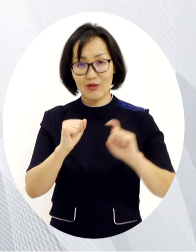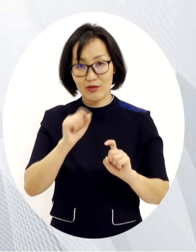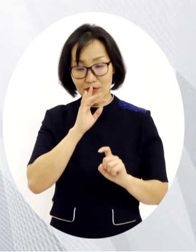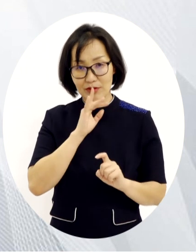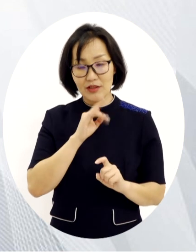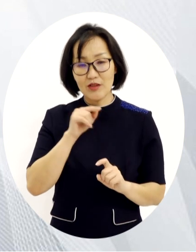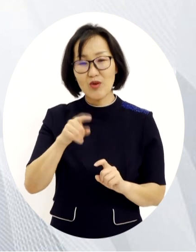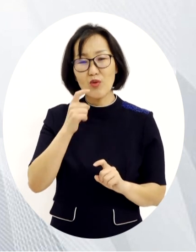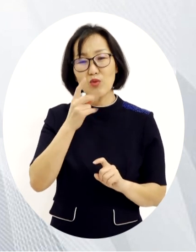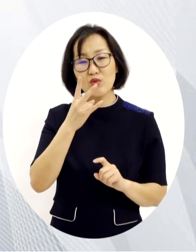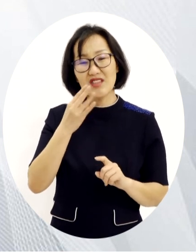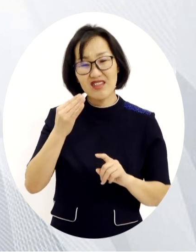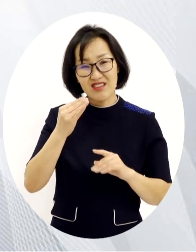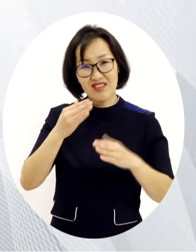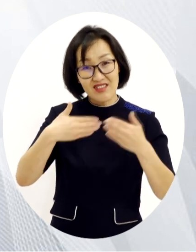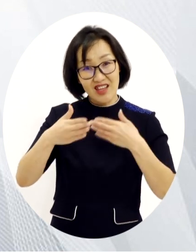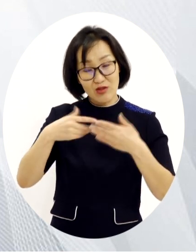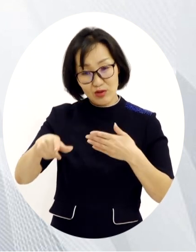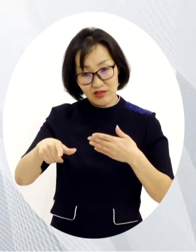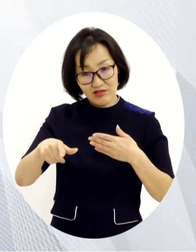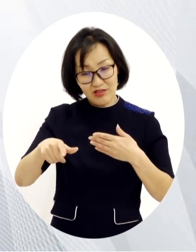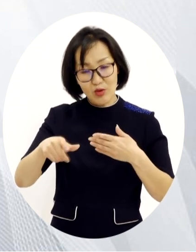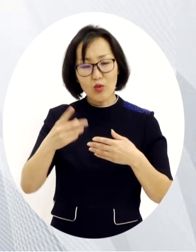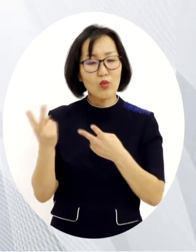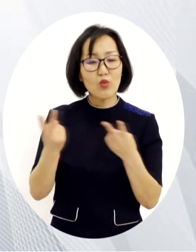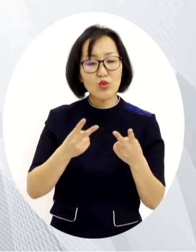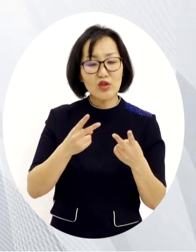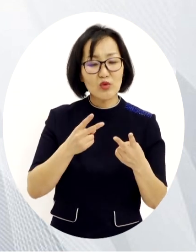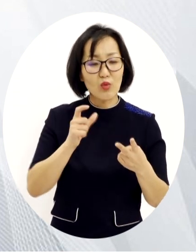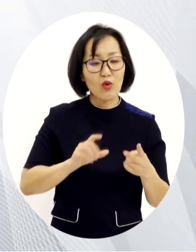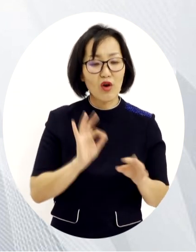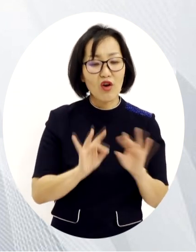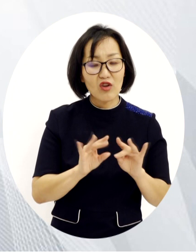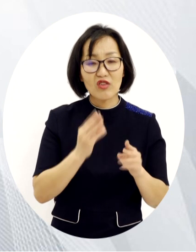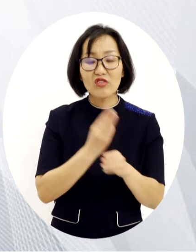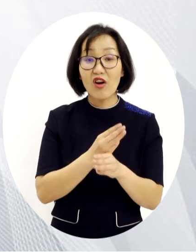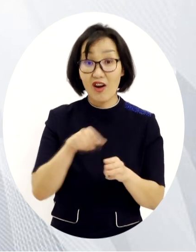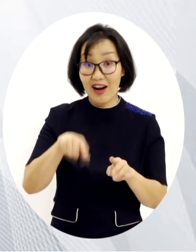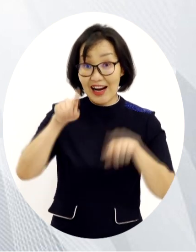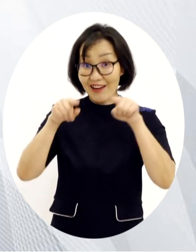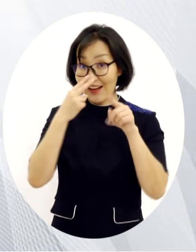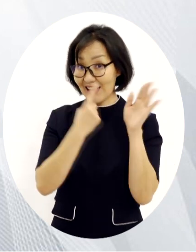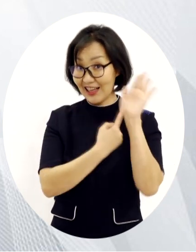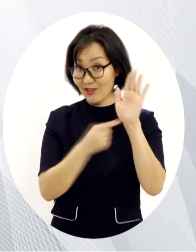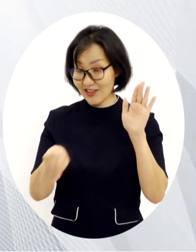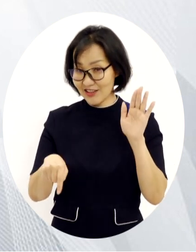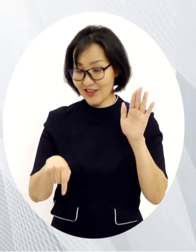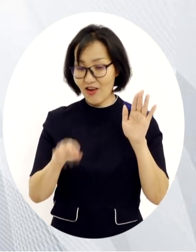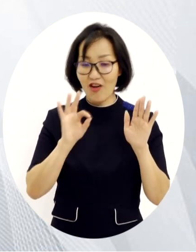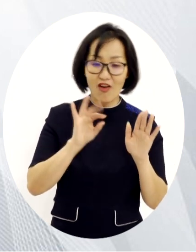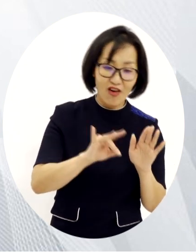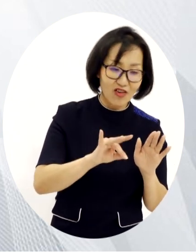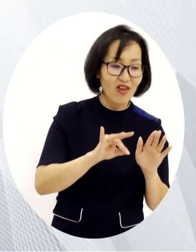дэлгүүрт үйлчлүүлэгчдийн тоог графикаар харуулжээ. Хүнсний дэлгүүрт орж үйлчлүүлсэн хүмүүсийн